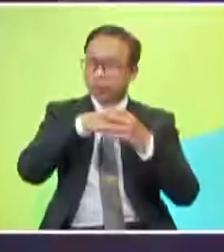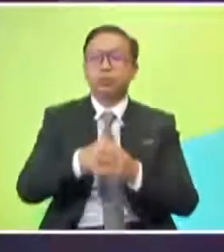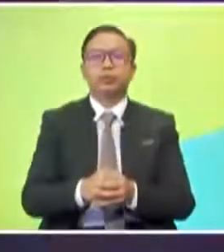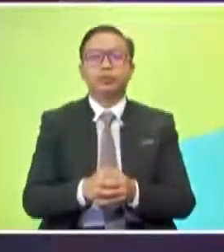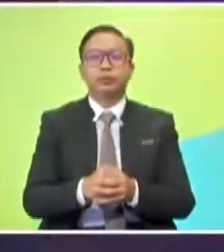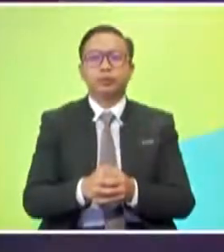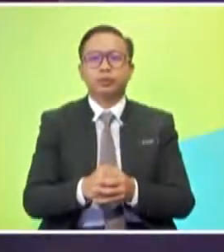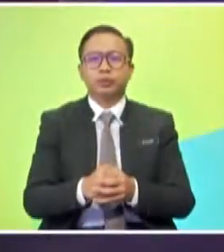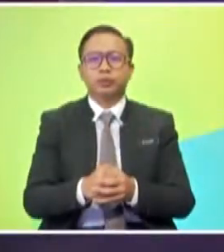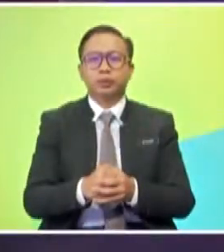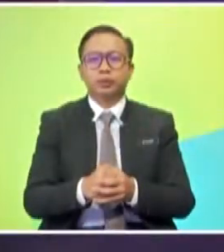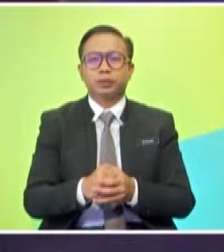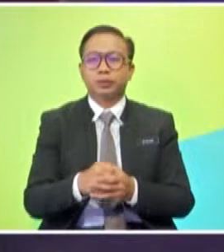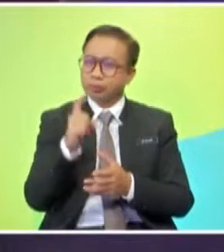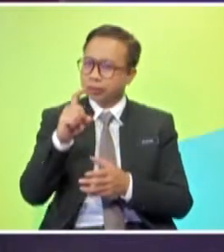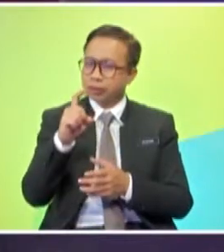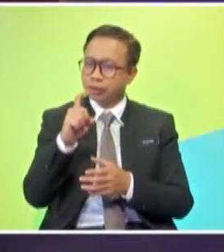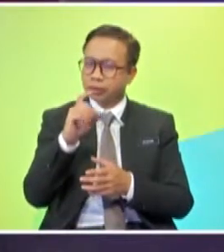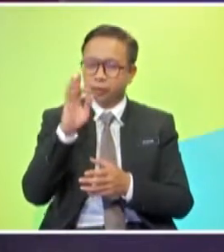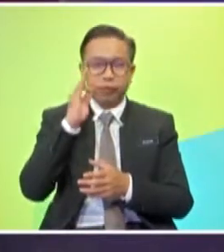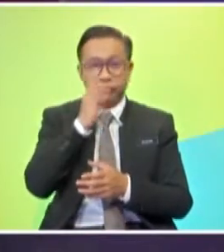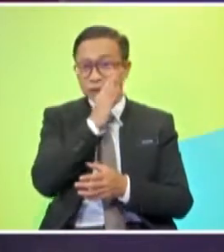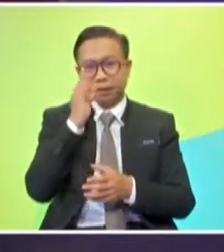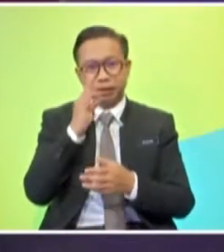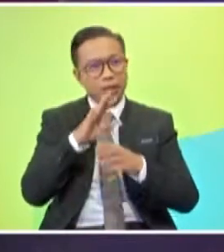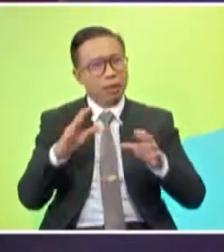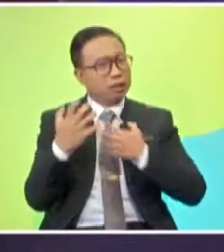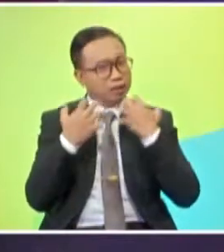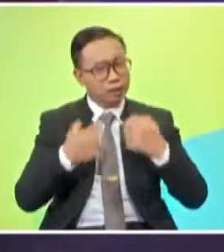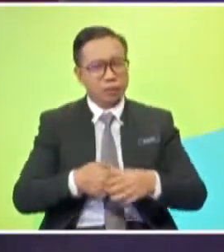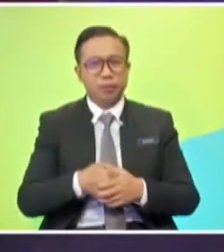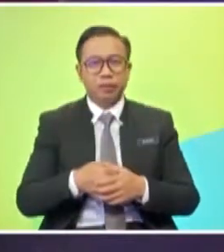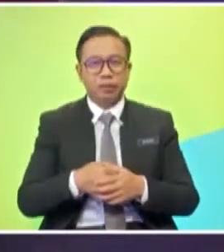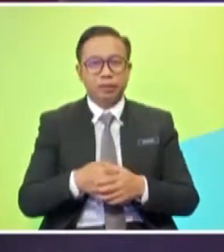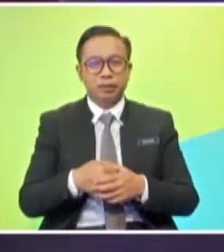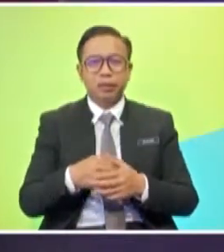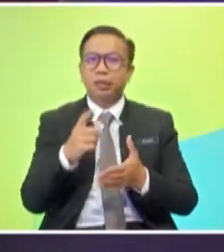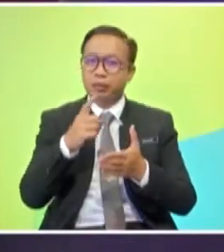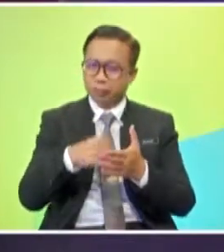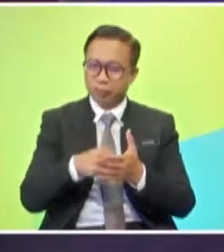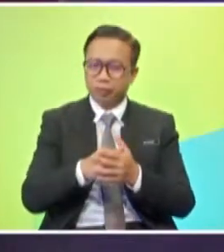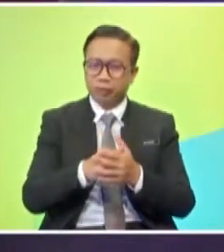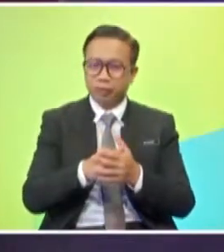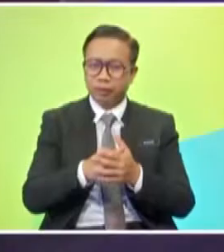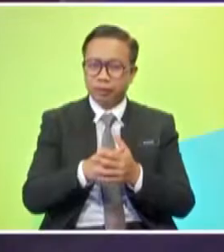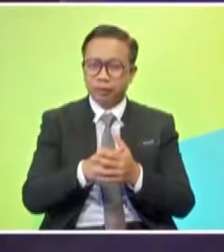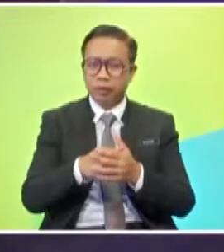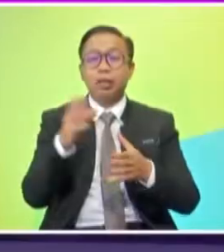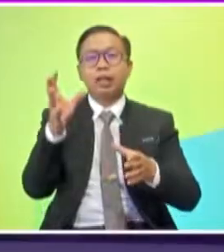yeah masih tidak sabar sabar nak tau aku ya dalam nih cuma